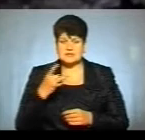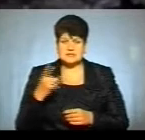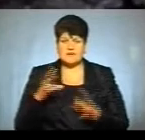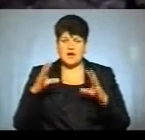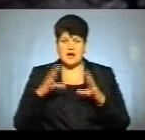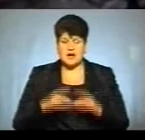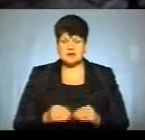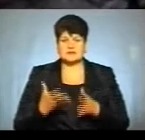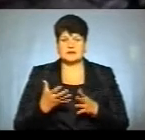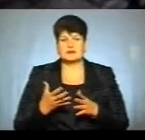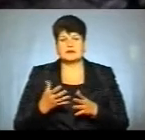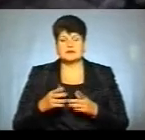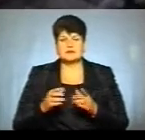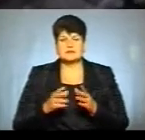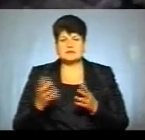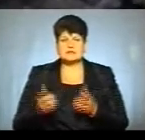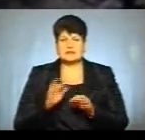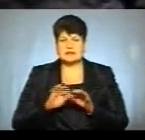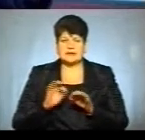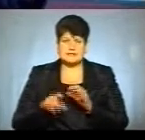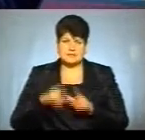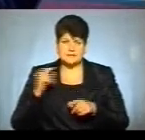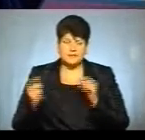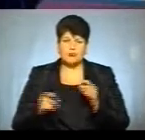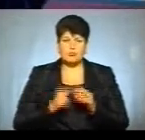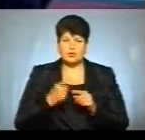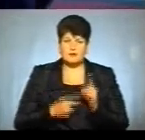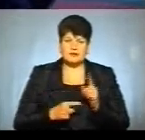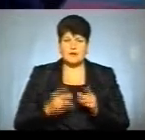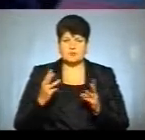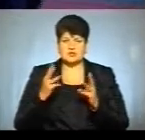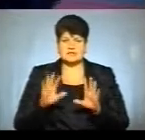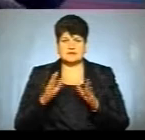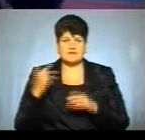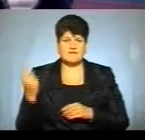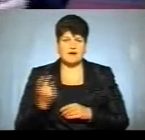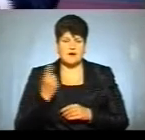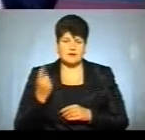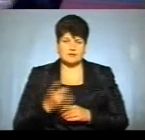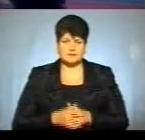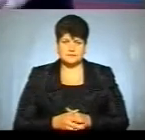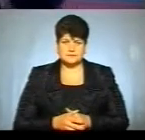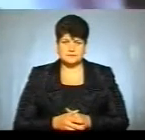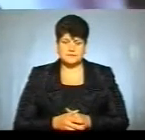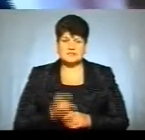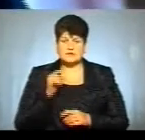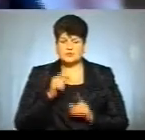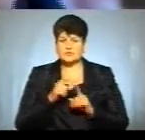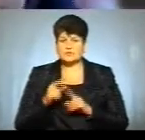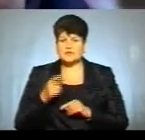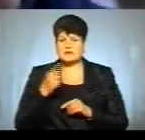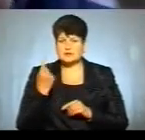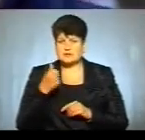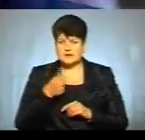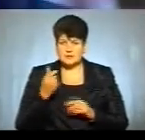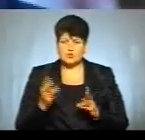займання трави та сухого листя. Половина пожеж сталася у Харкові, каже речник надзвичайників області Ігор Лупандзін. За його словами, за рік